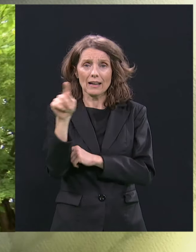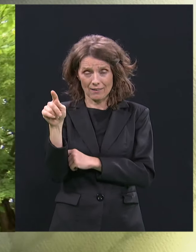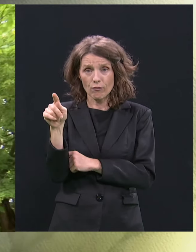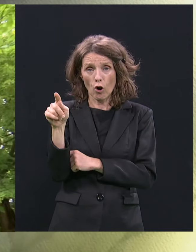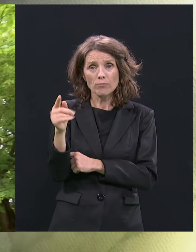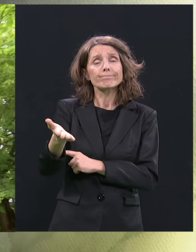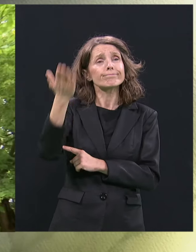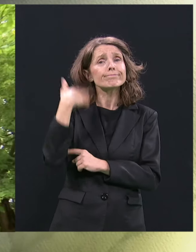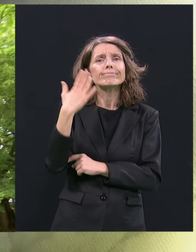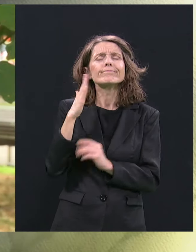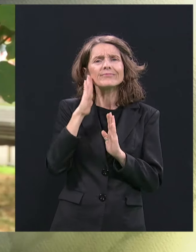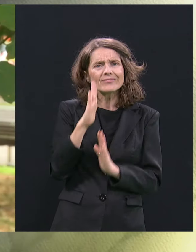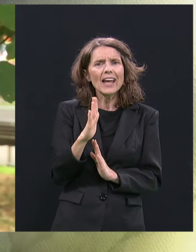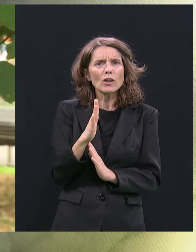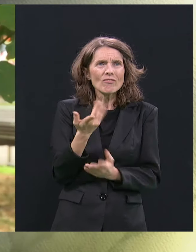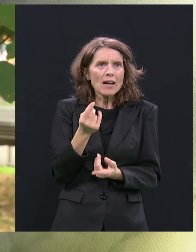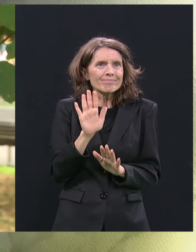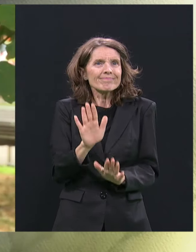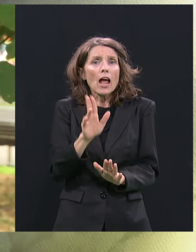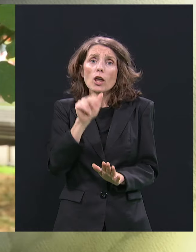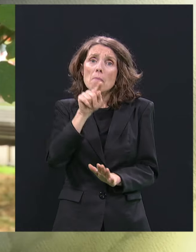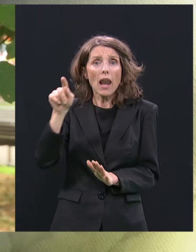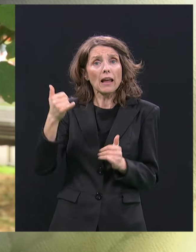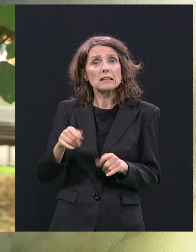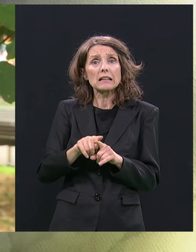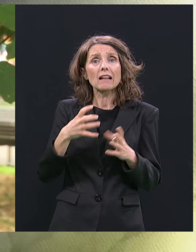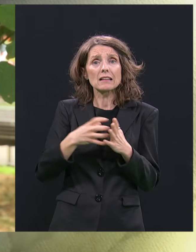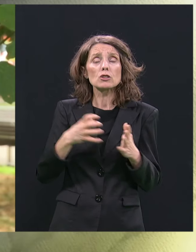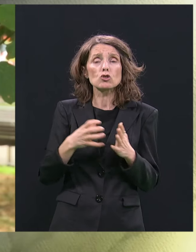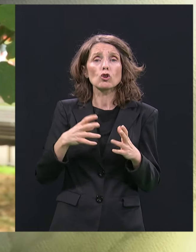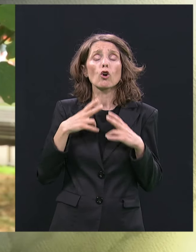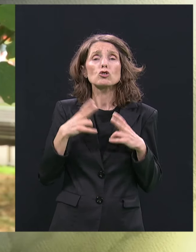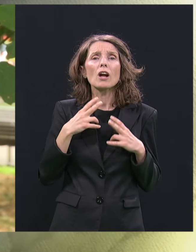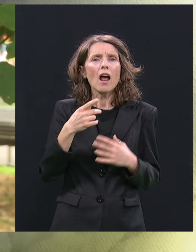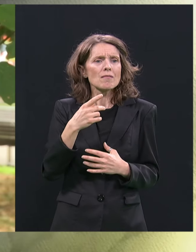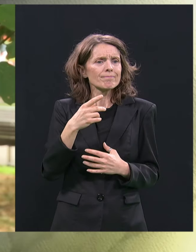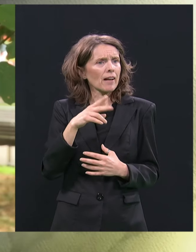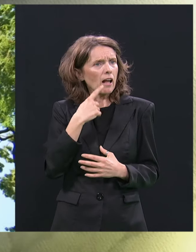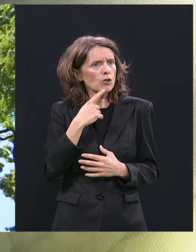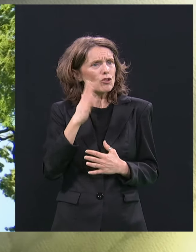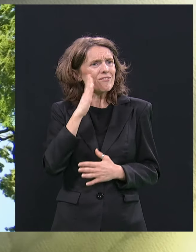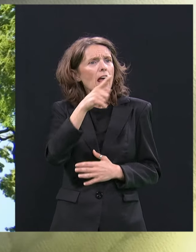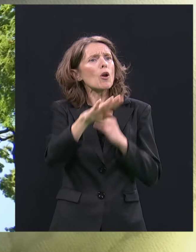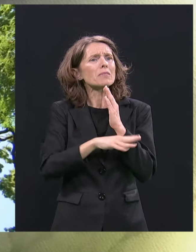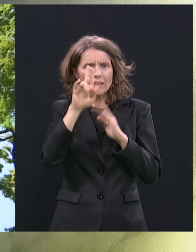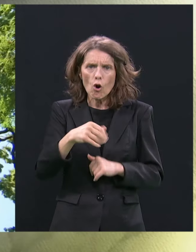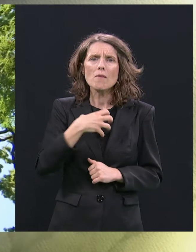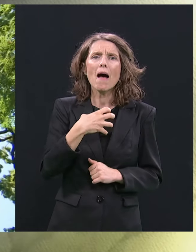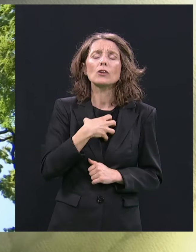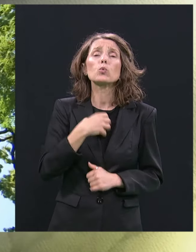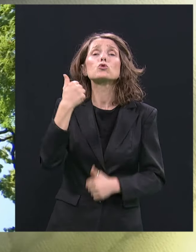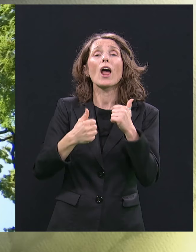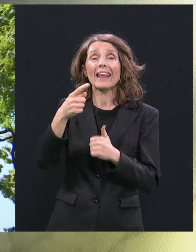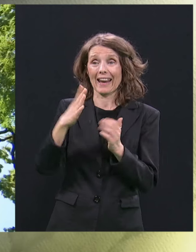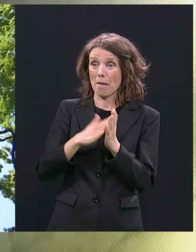da drvo ima dušu ili da su oko njega nastanjene duše drugih bića. Ta bića najčešće su